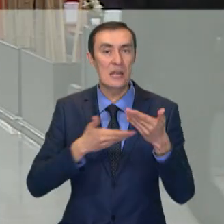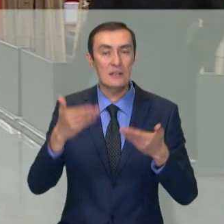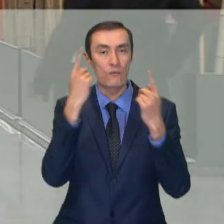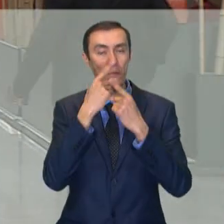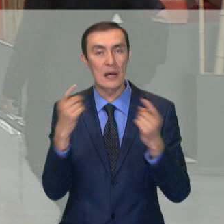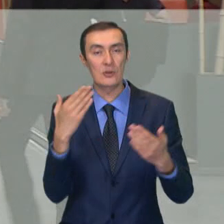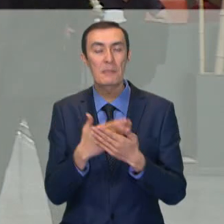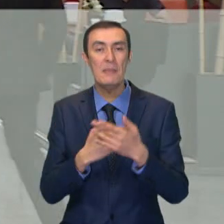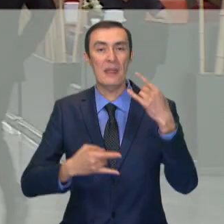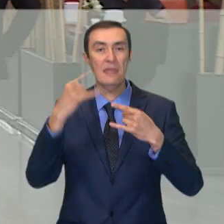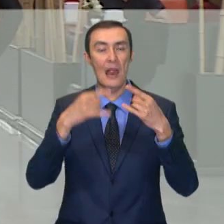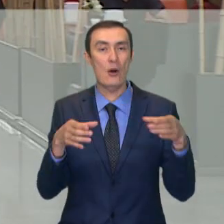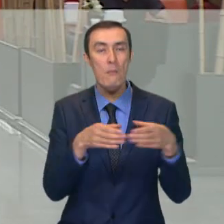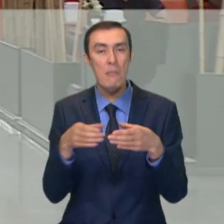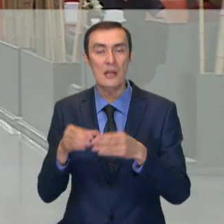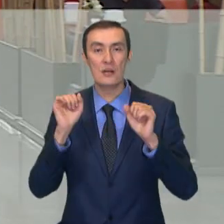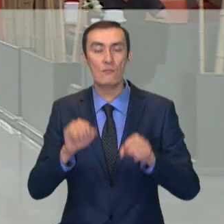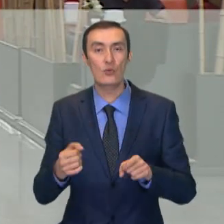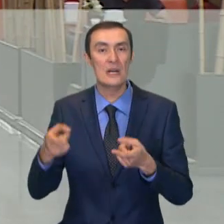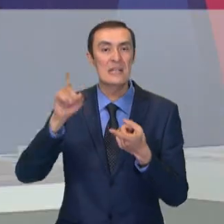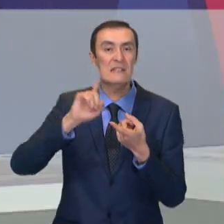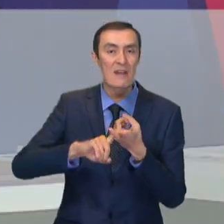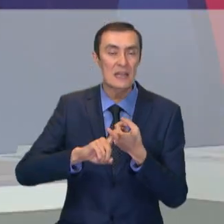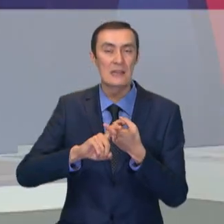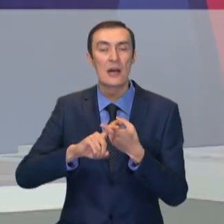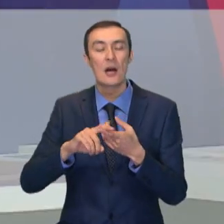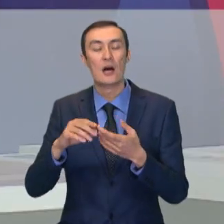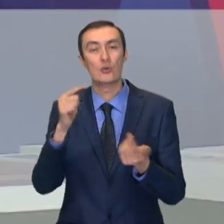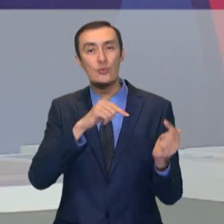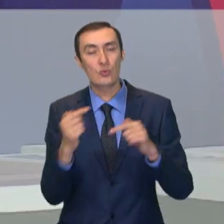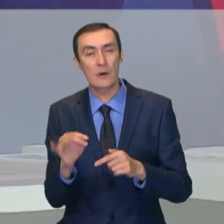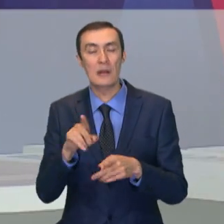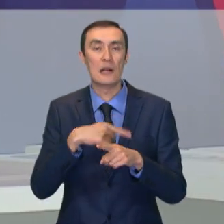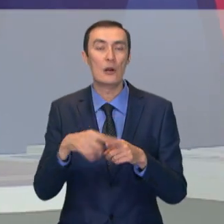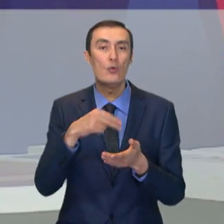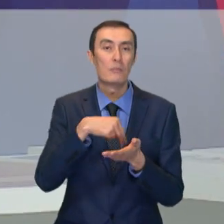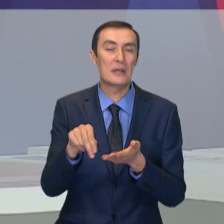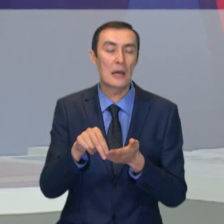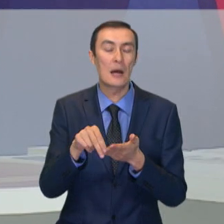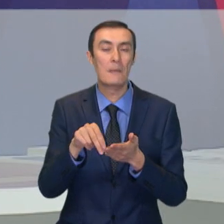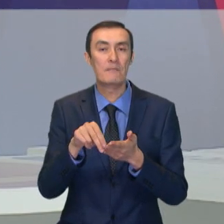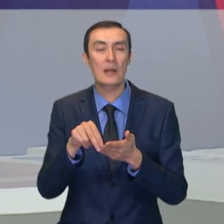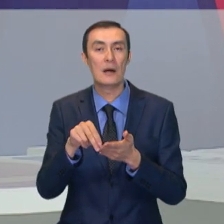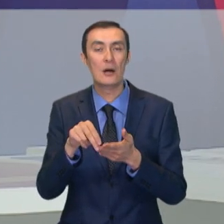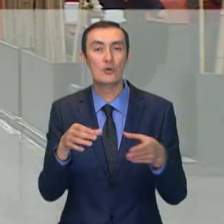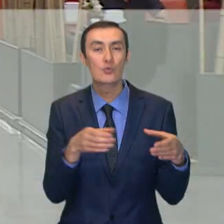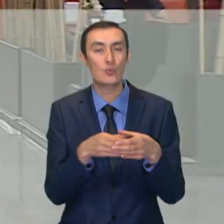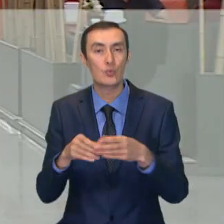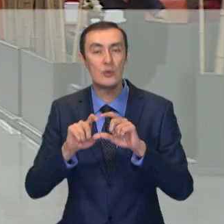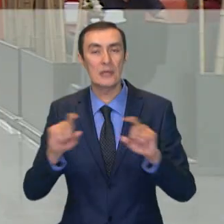например, могут наладить свою связь или даже купить продукцию у продакшн-студии. Продакшн-студии